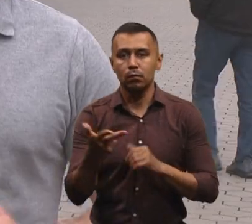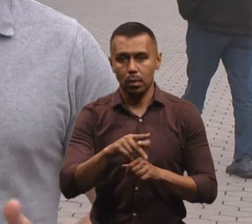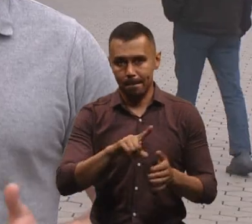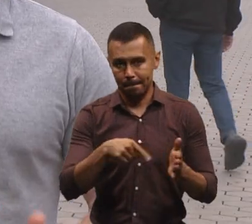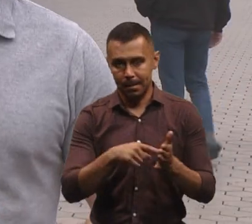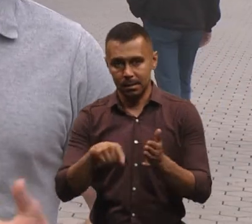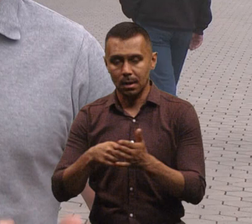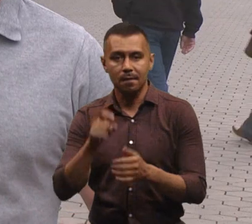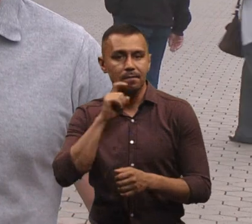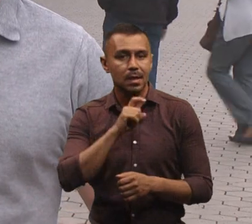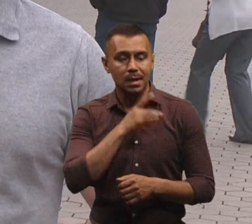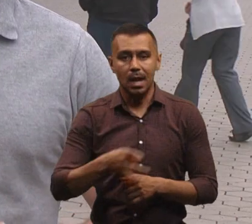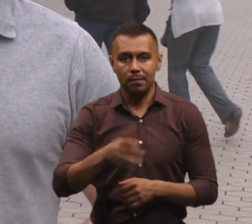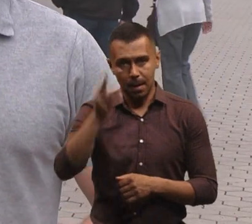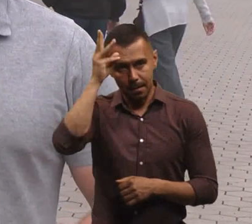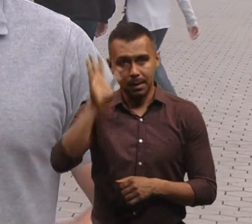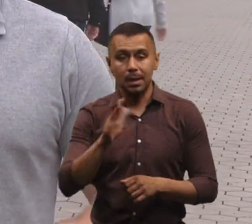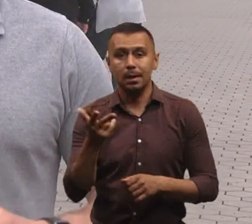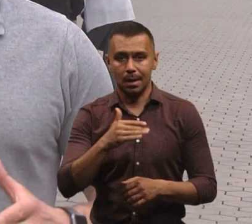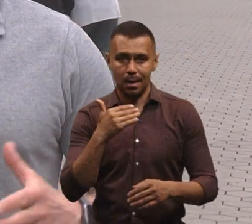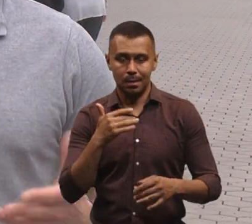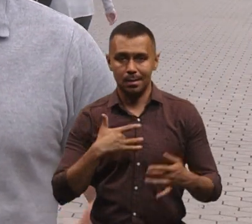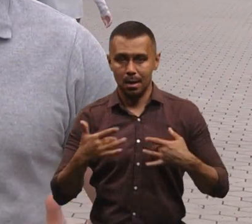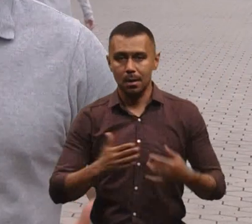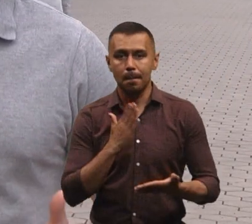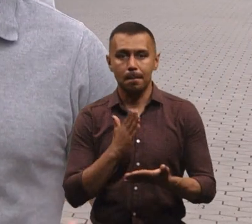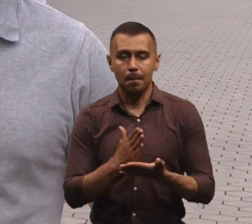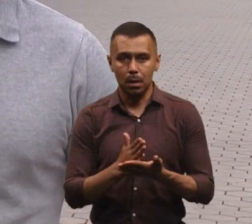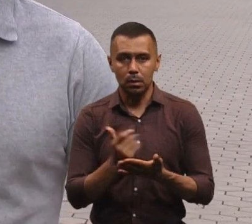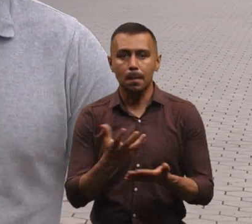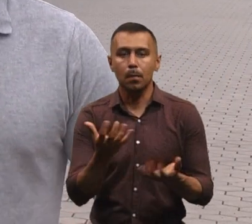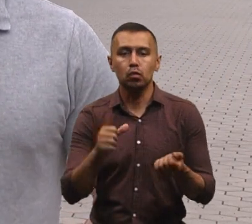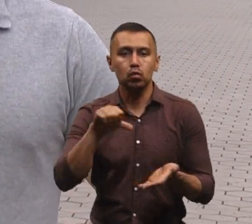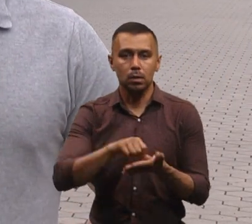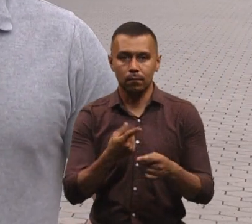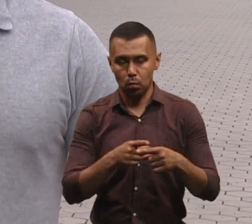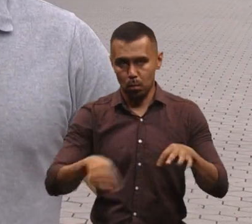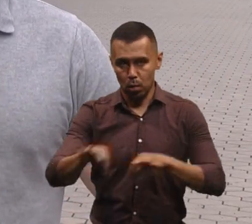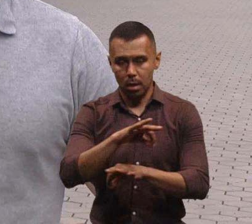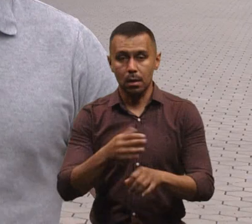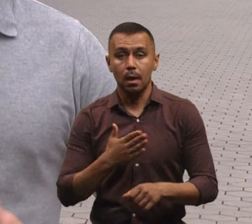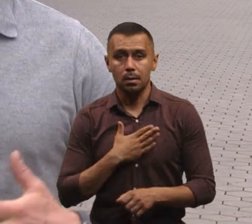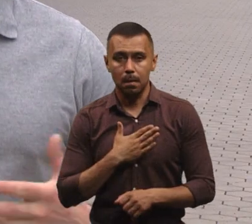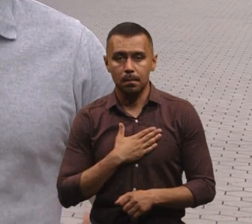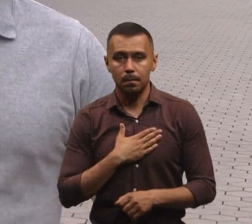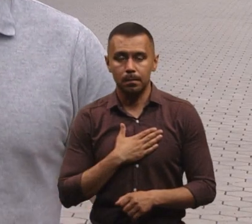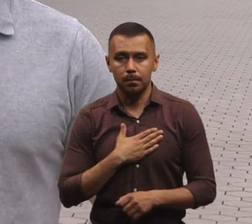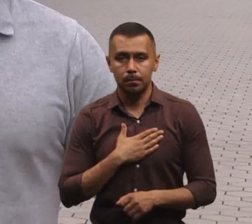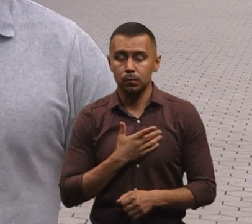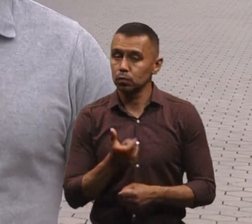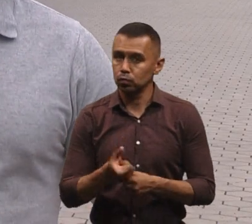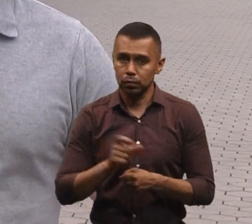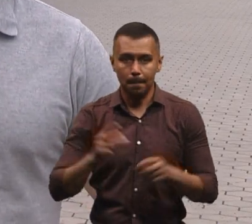містах. В Вінниці, в Рівному і Хмельницькому. Тільки три театри беруть зараз участь в цьому проєкті. Нам